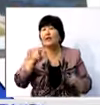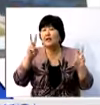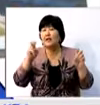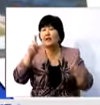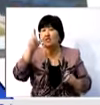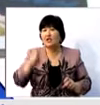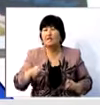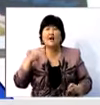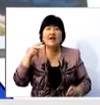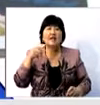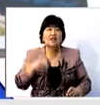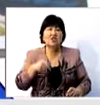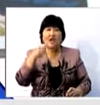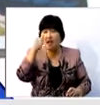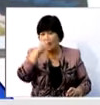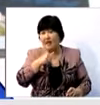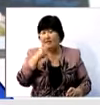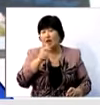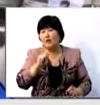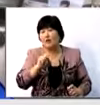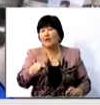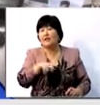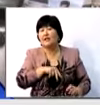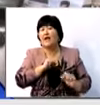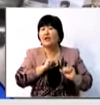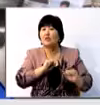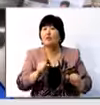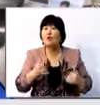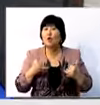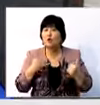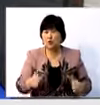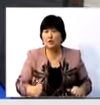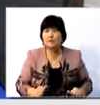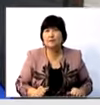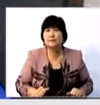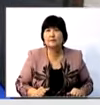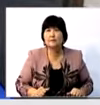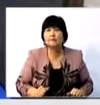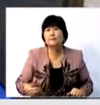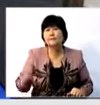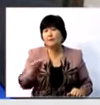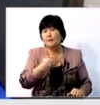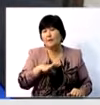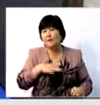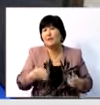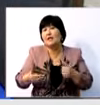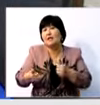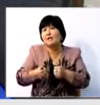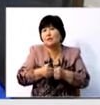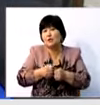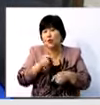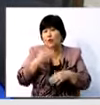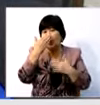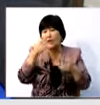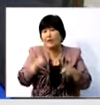человека тысячелетия удостоен медали горение беду шин мы как бы лесби жены народы мы как